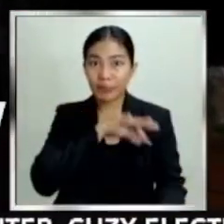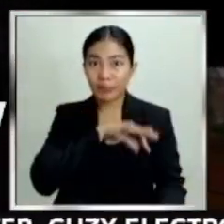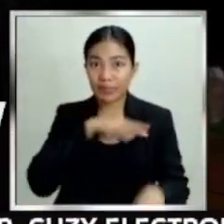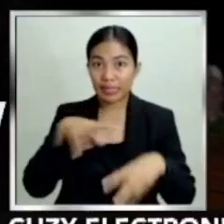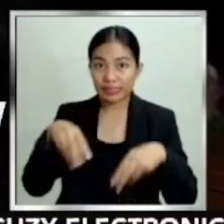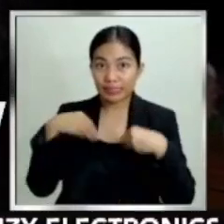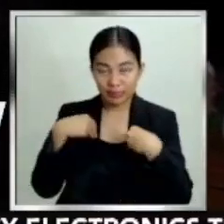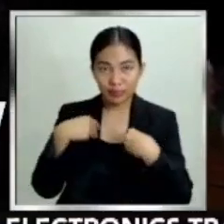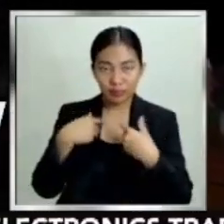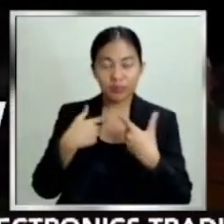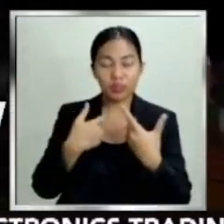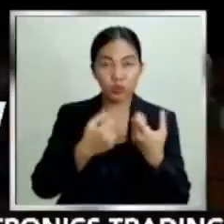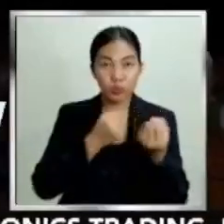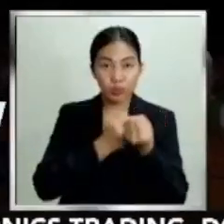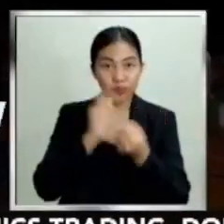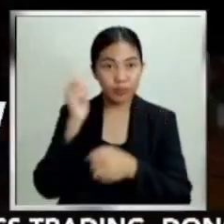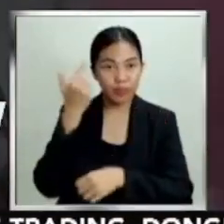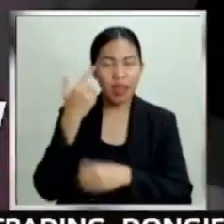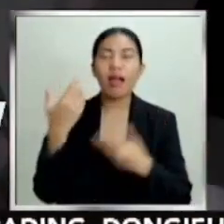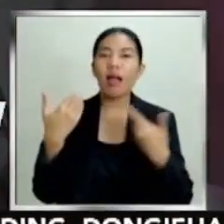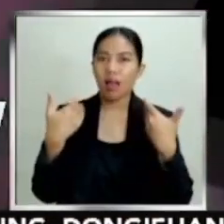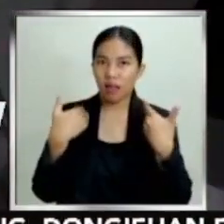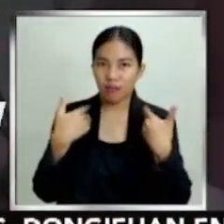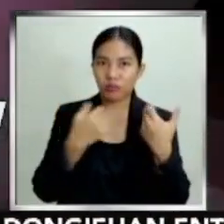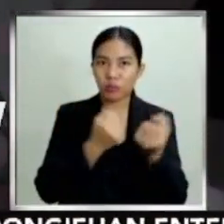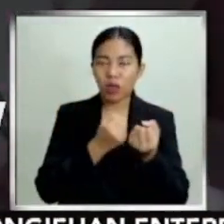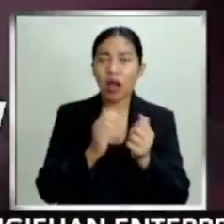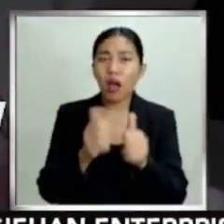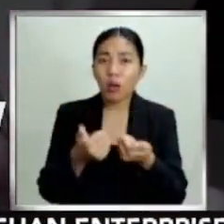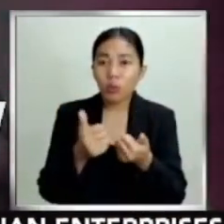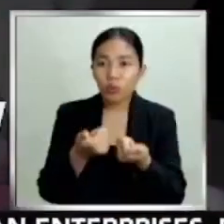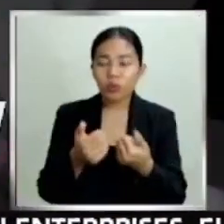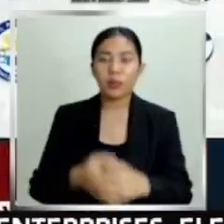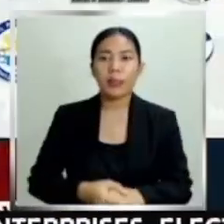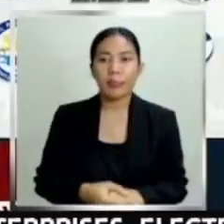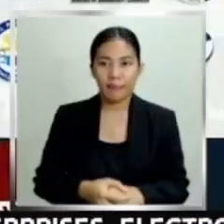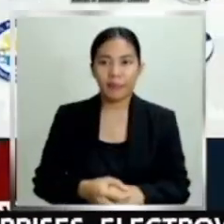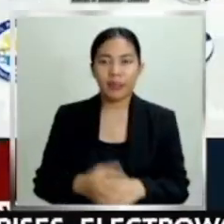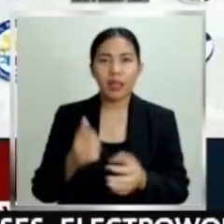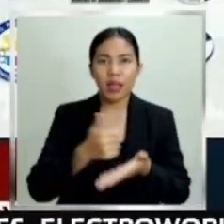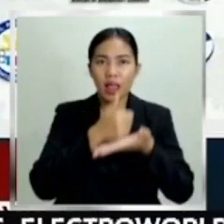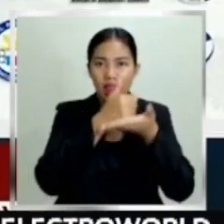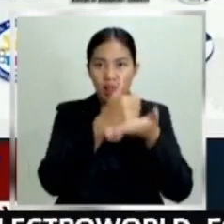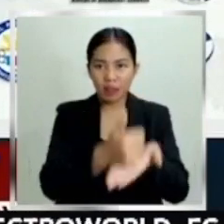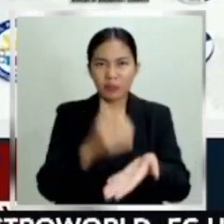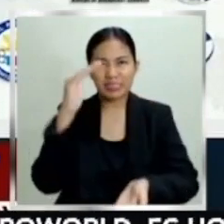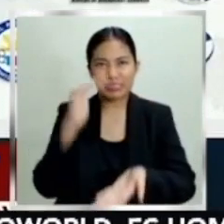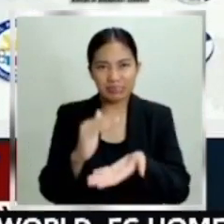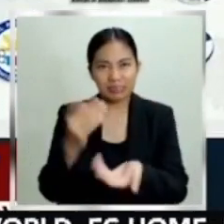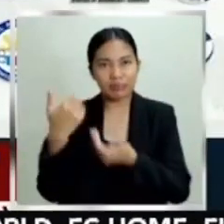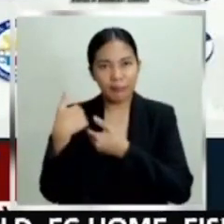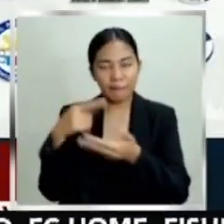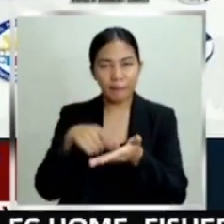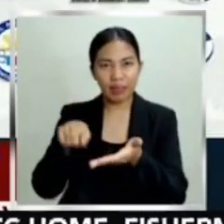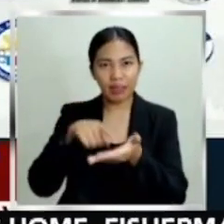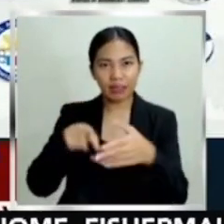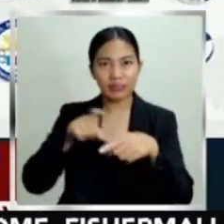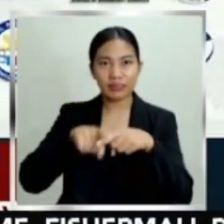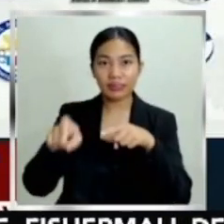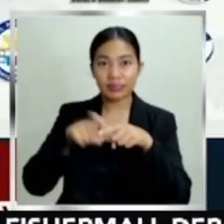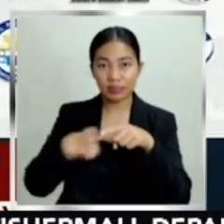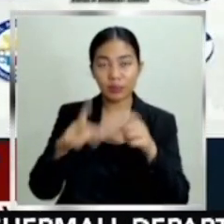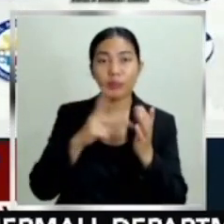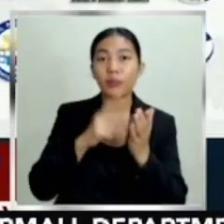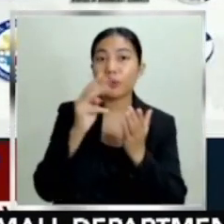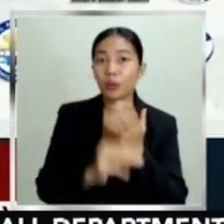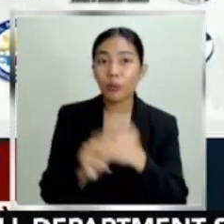ang pamahalaan na maaaring makatulong sa kanila para maibsan ang bayarin sa kuryente. Ang design po nito ay binibigyan